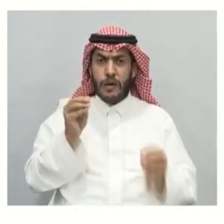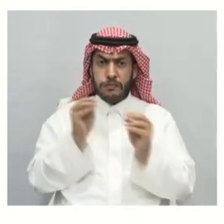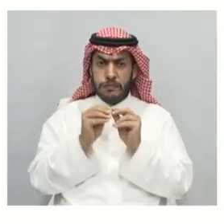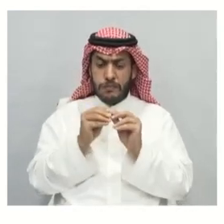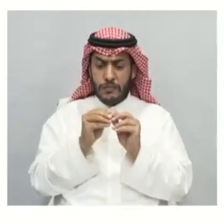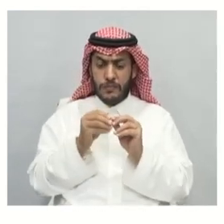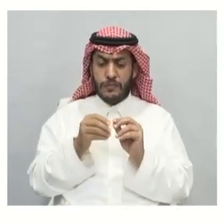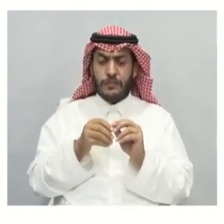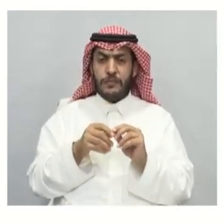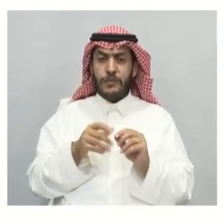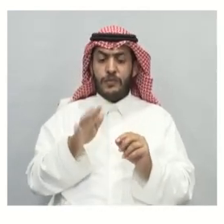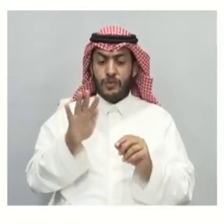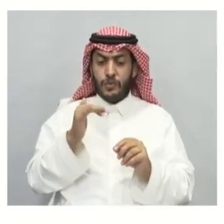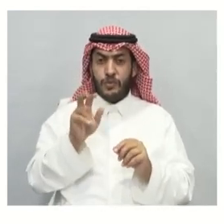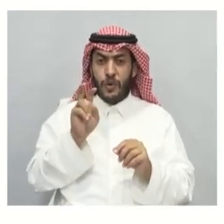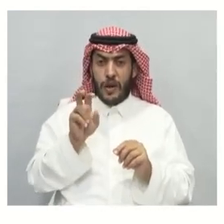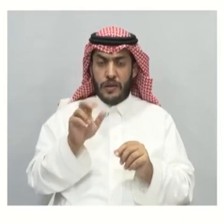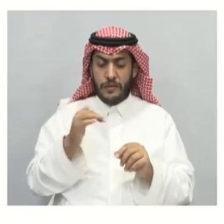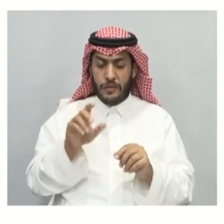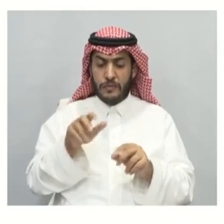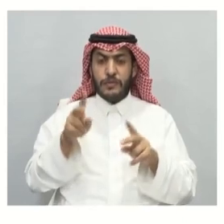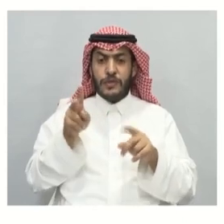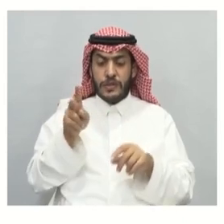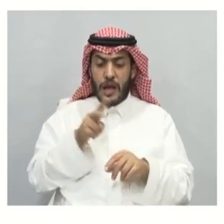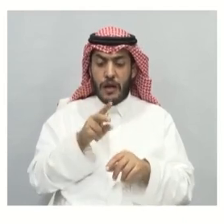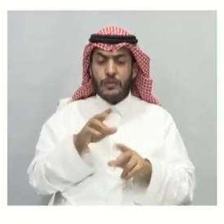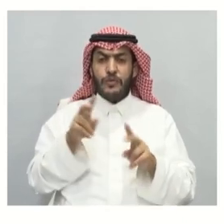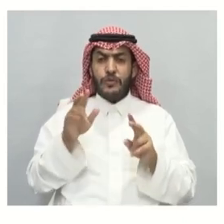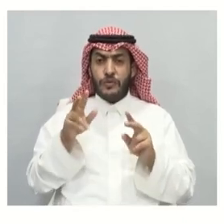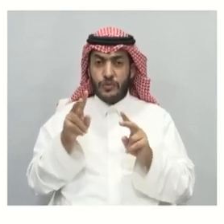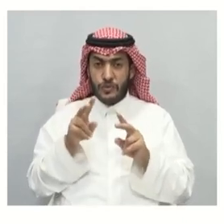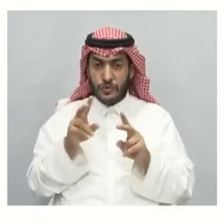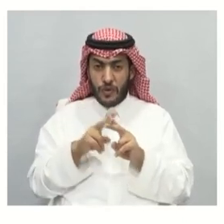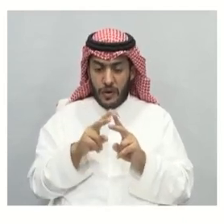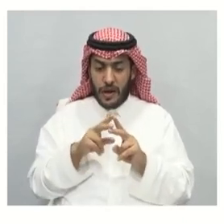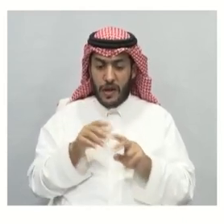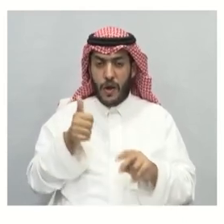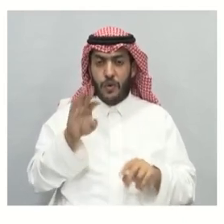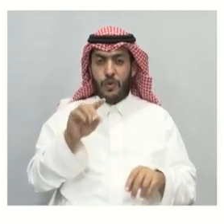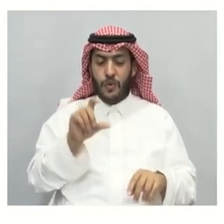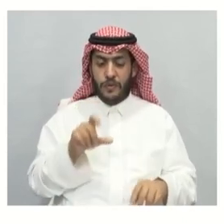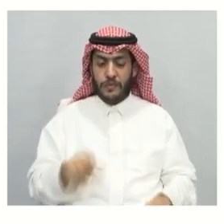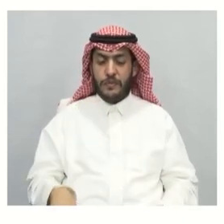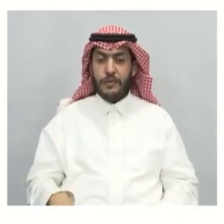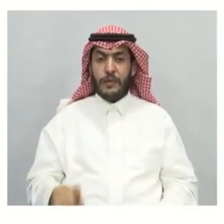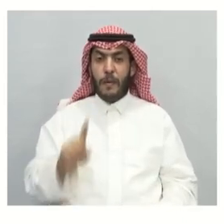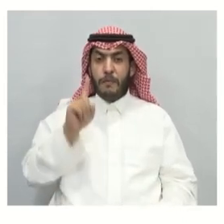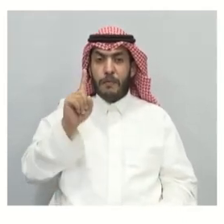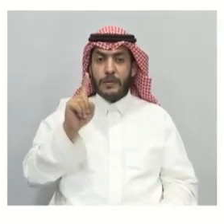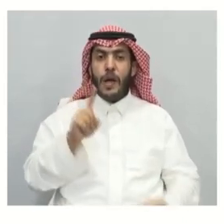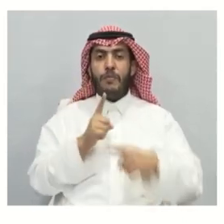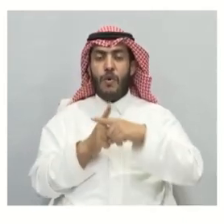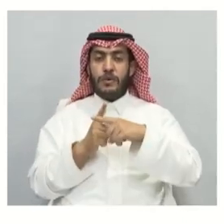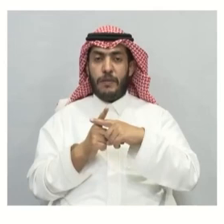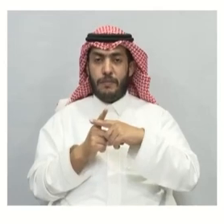شحنه يحمل ايش شحنه تساوي شحنه الالكترون ولكنها